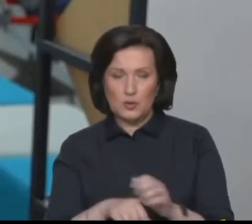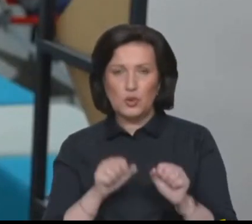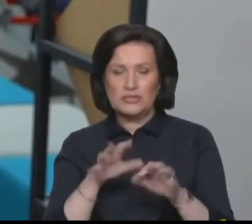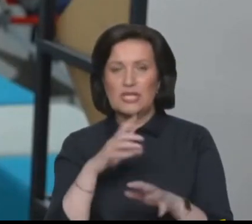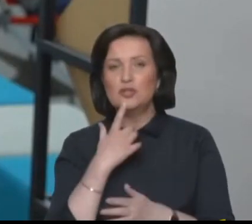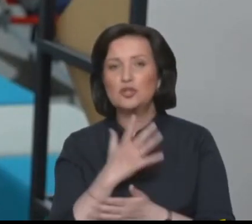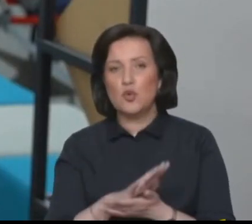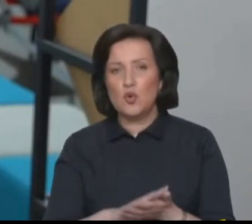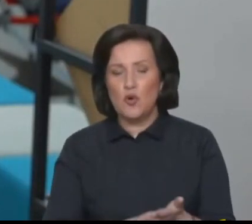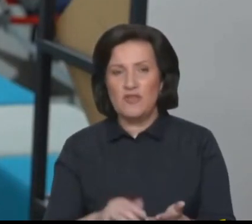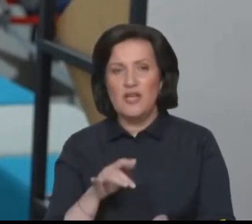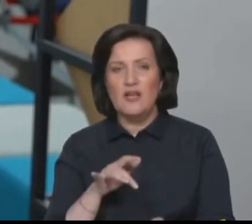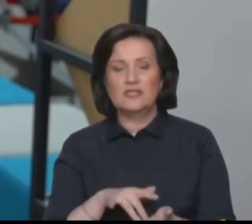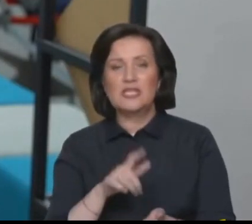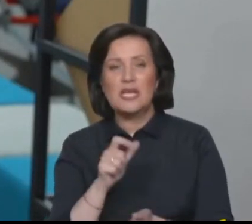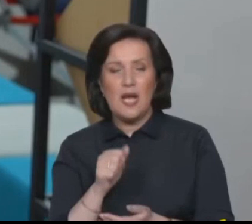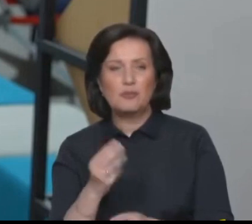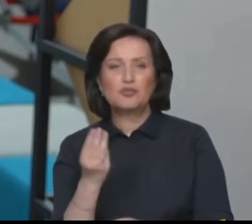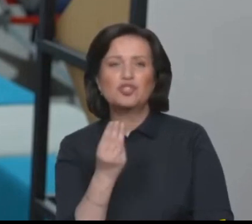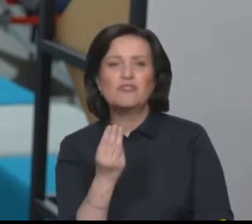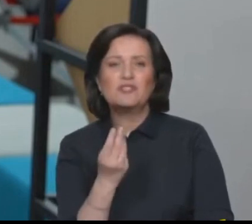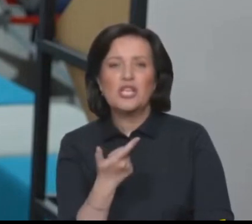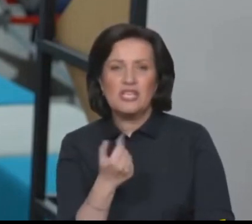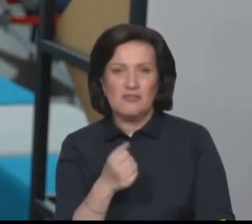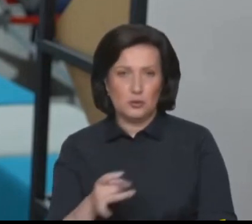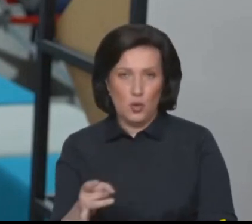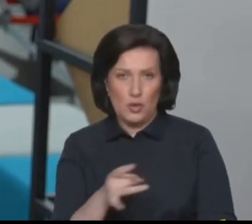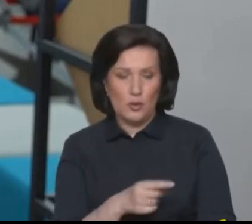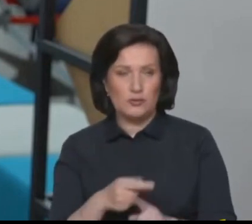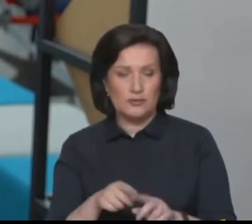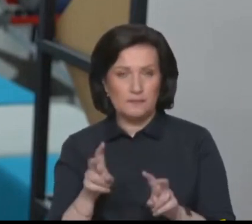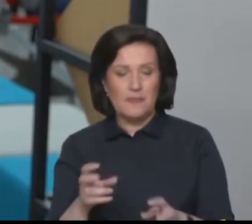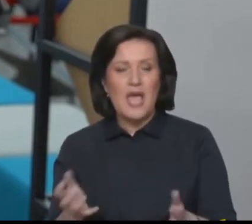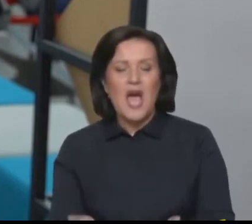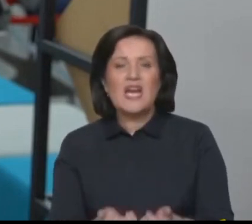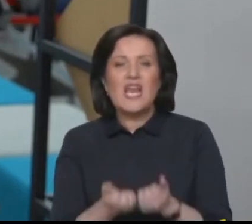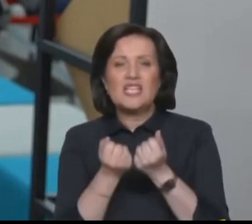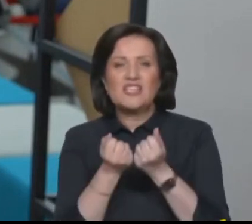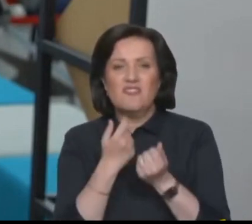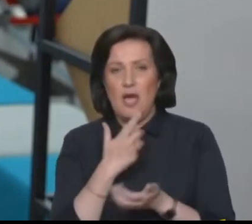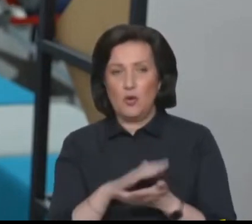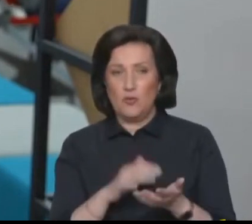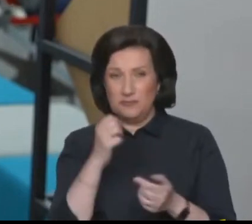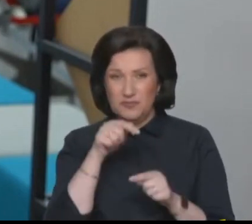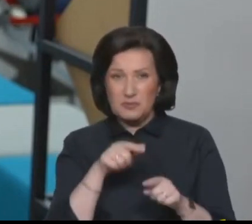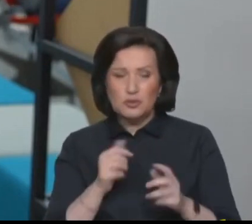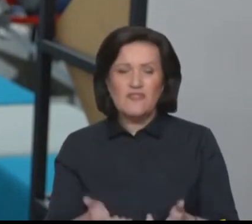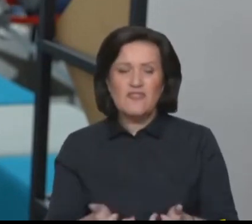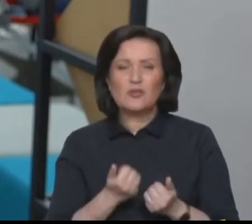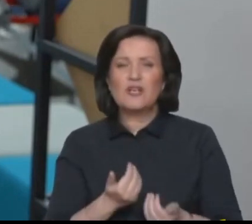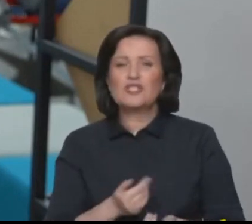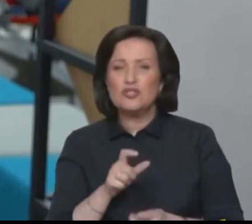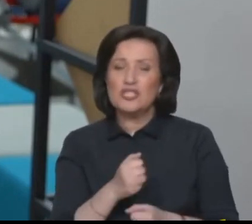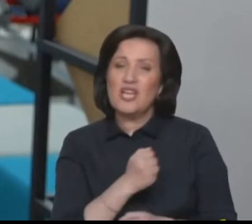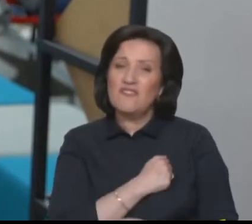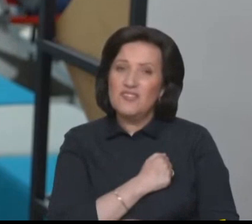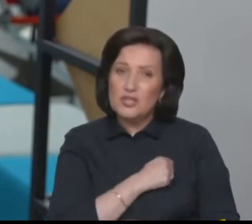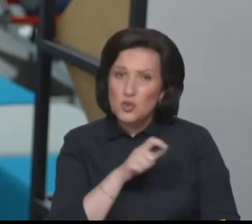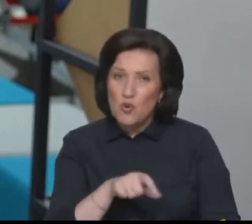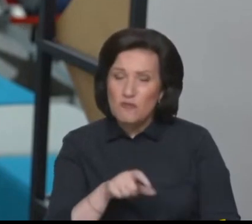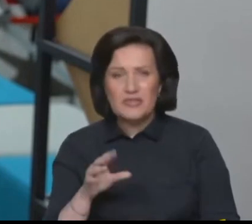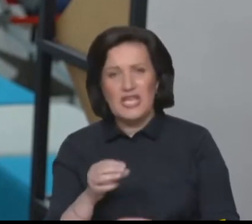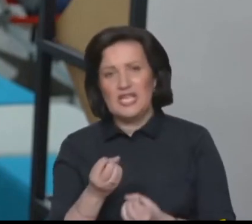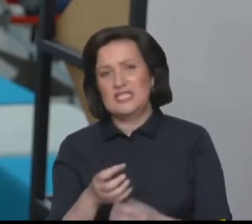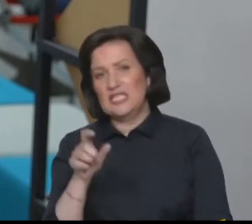здачі крові в центрі ХАП Шевченківського району. Цю донорську акцію називають «Рятівна кров». Завдяки їй можна буде врятувати життя як військовим, так